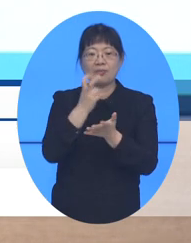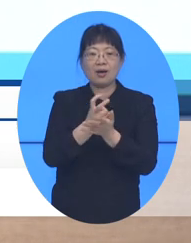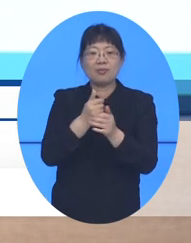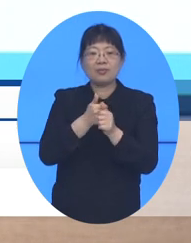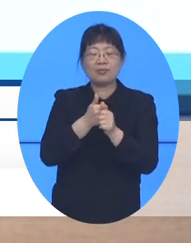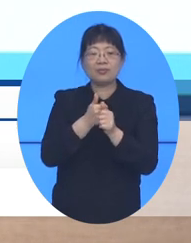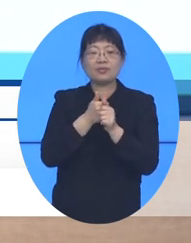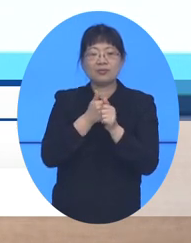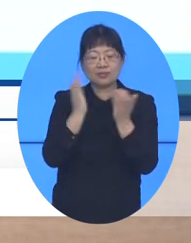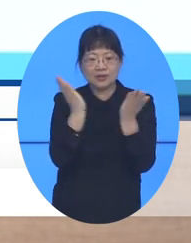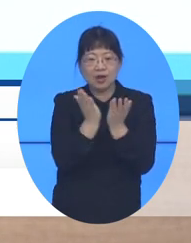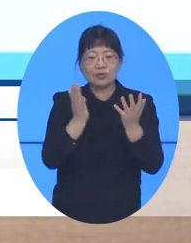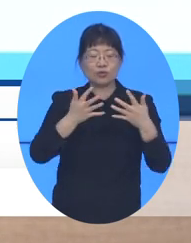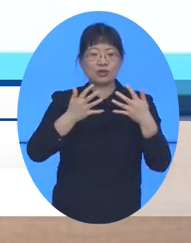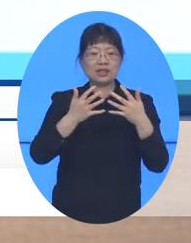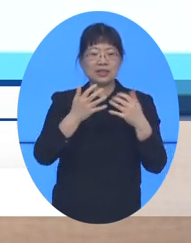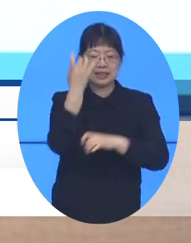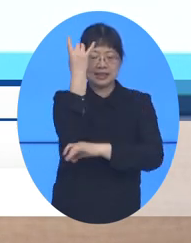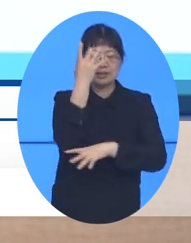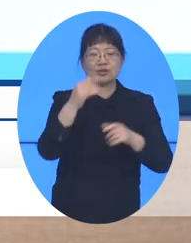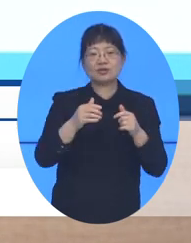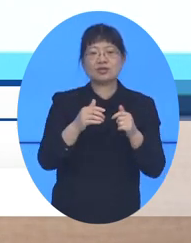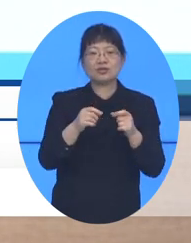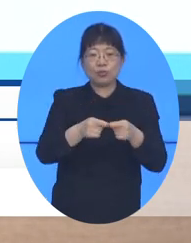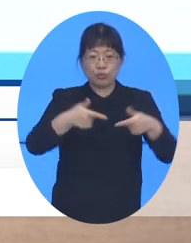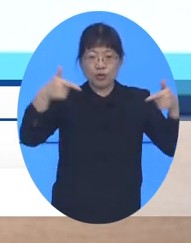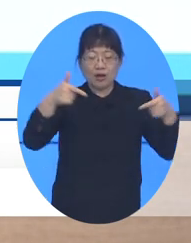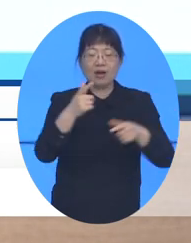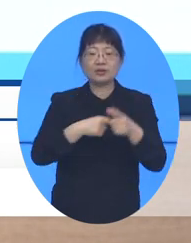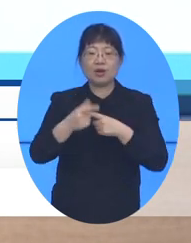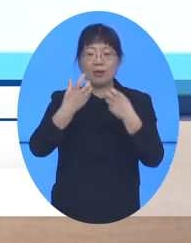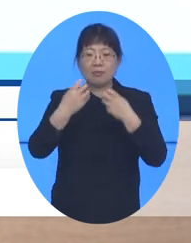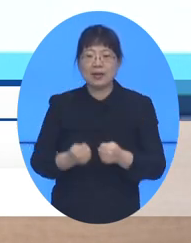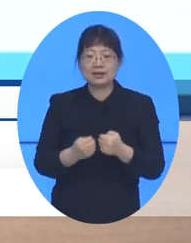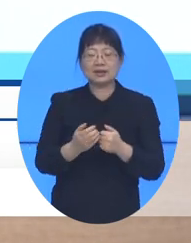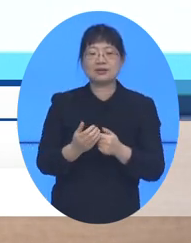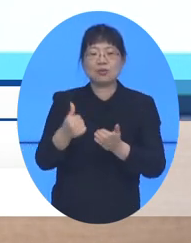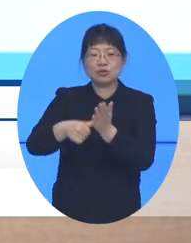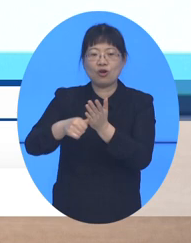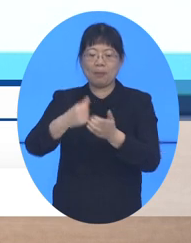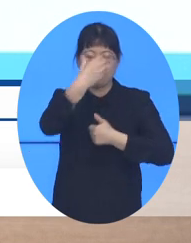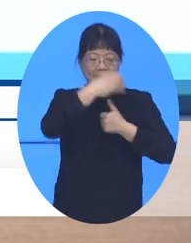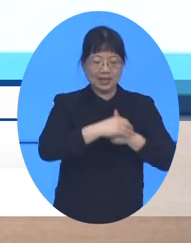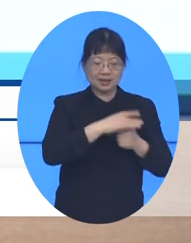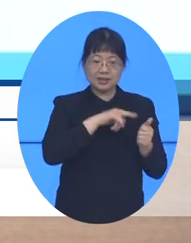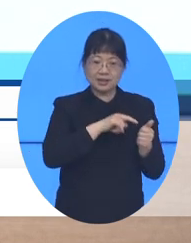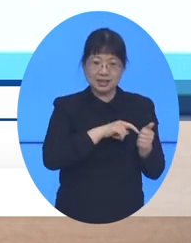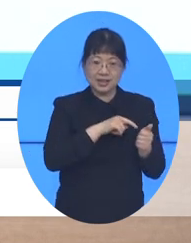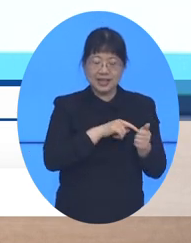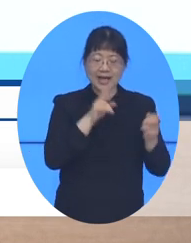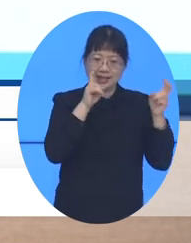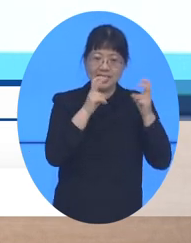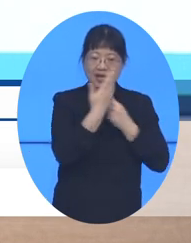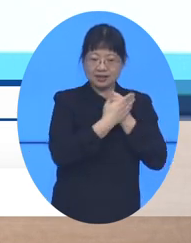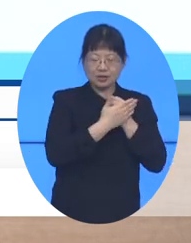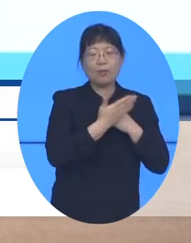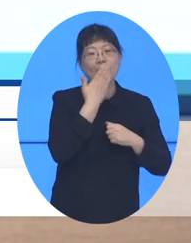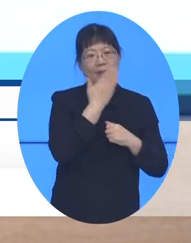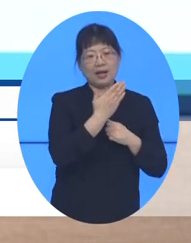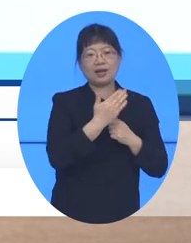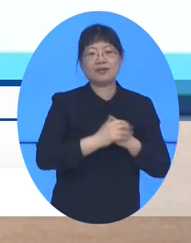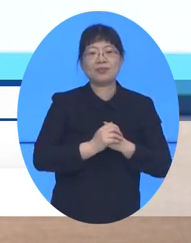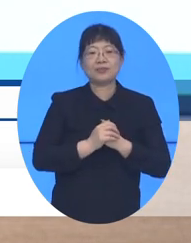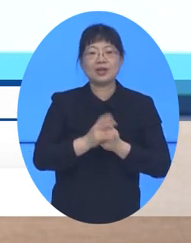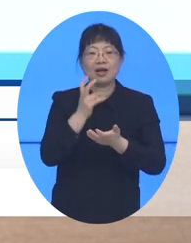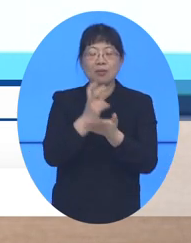따른 적용 기준을 완화하여 보다 많은 수탁업체가 대상이 될 수 있도록 하였고